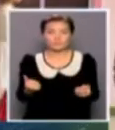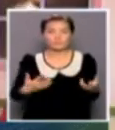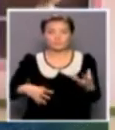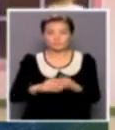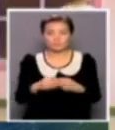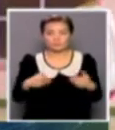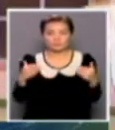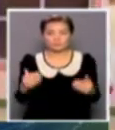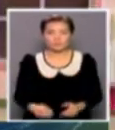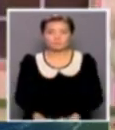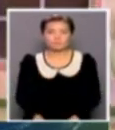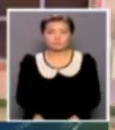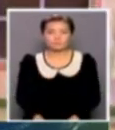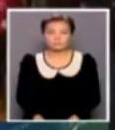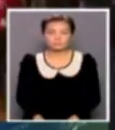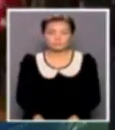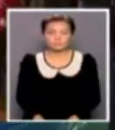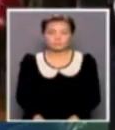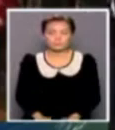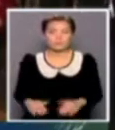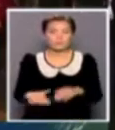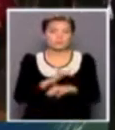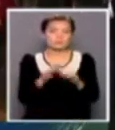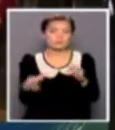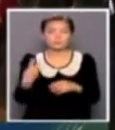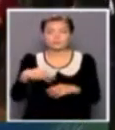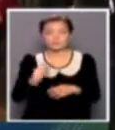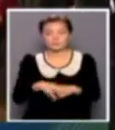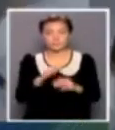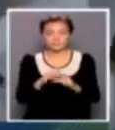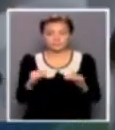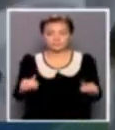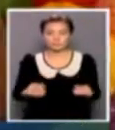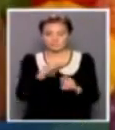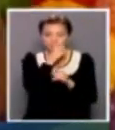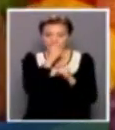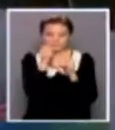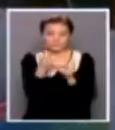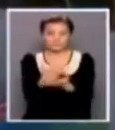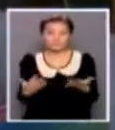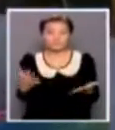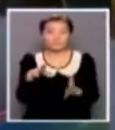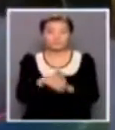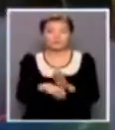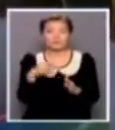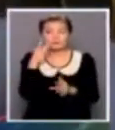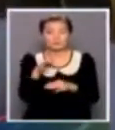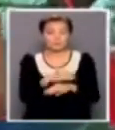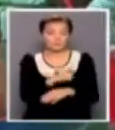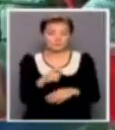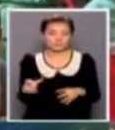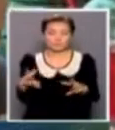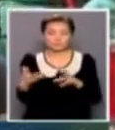балалар. Дендері сау болсын, ең бастысы. Ізгілікті шарада 30-ға жуық бүлдіршінге сыйлық табысталды. Сондай-ақ қолы ашық